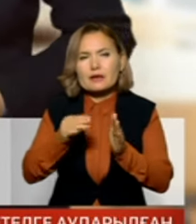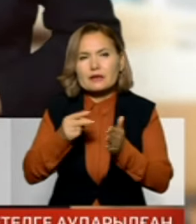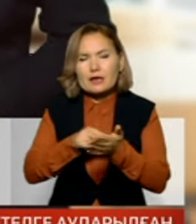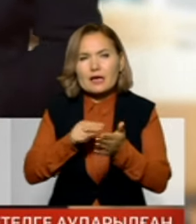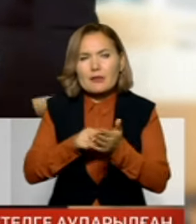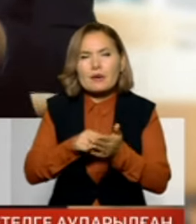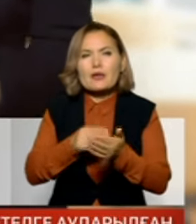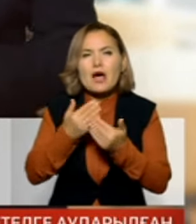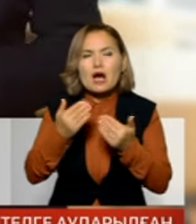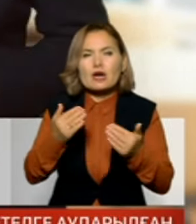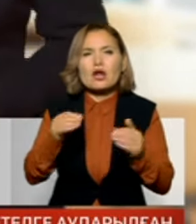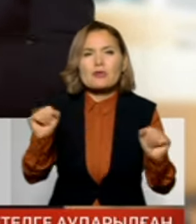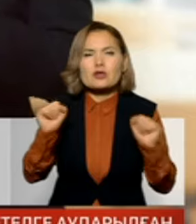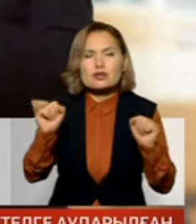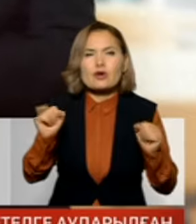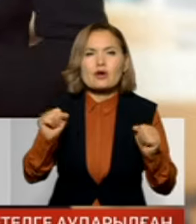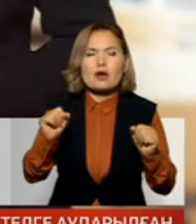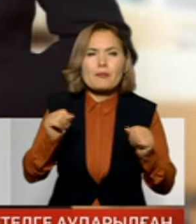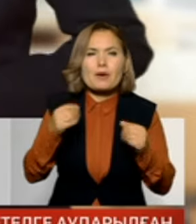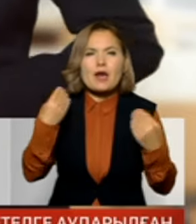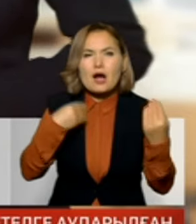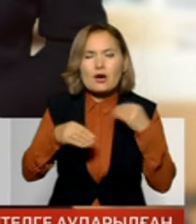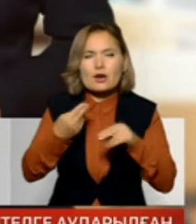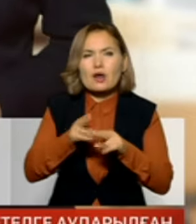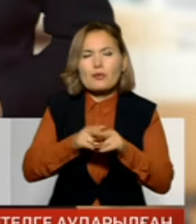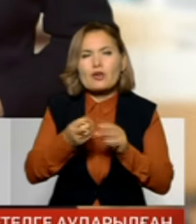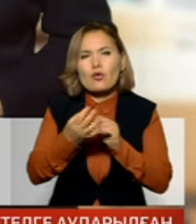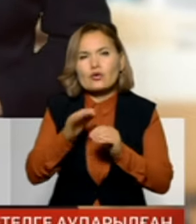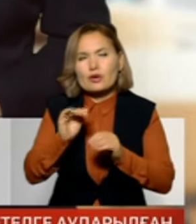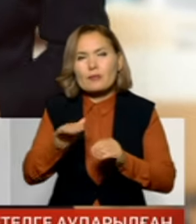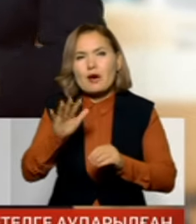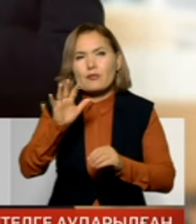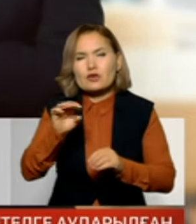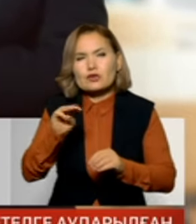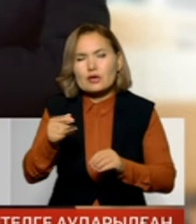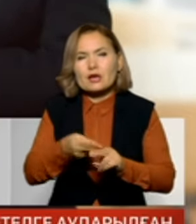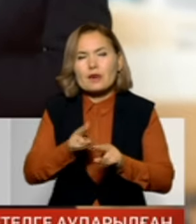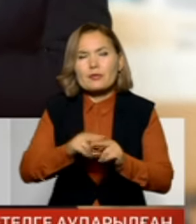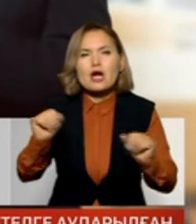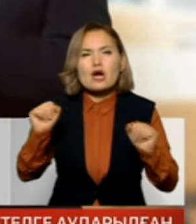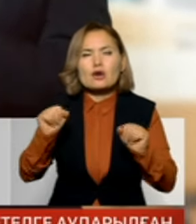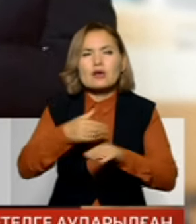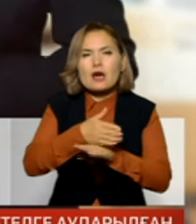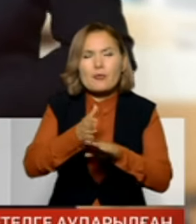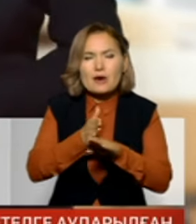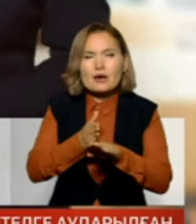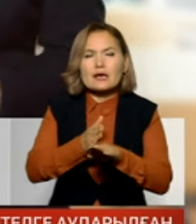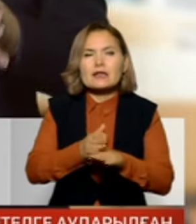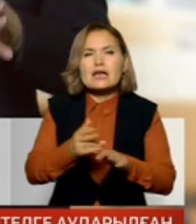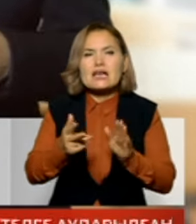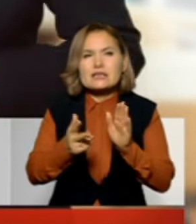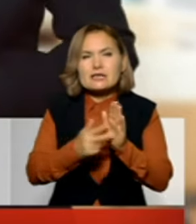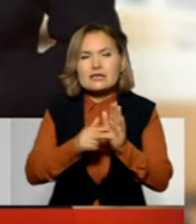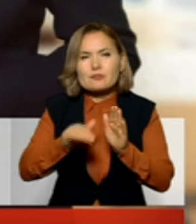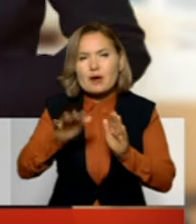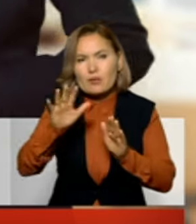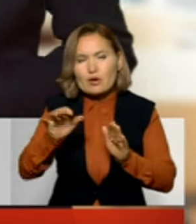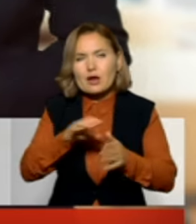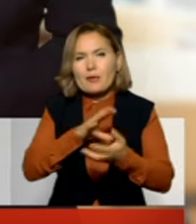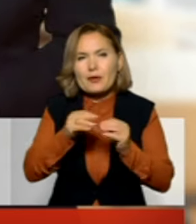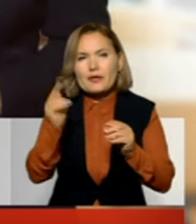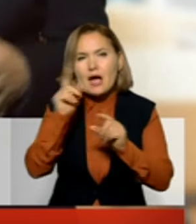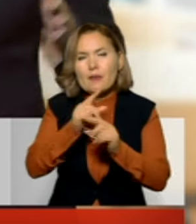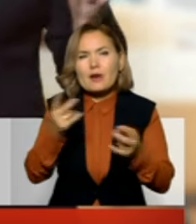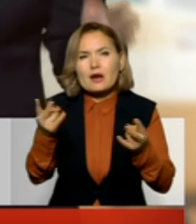Ал жәрменкедегі спорттық киімдердің ең арзаны 14,500 теңге, спорттық аяқ киім 8,5 мың теңге. Бұған қоса